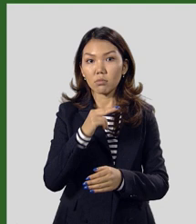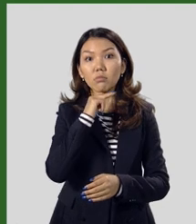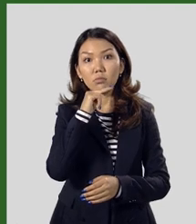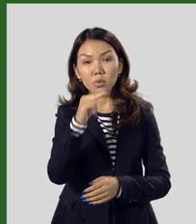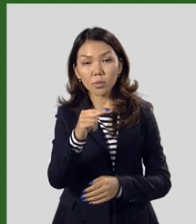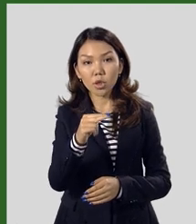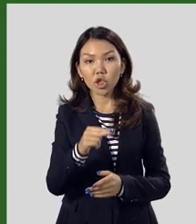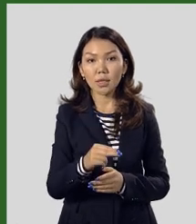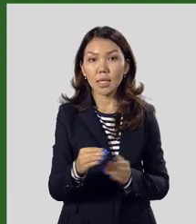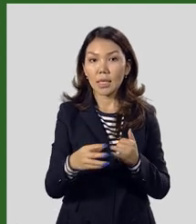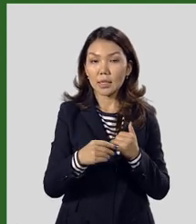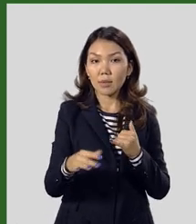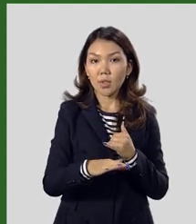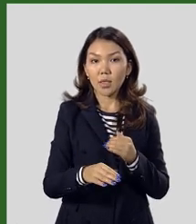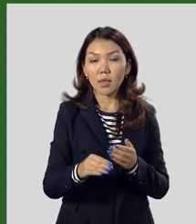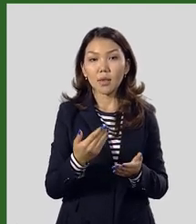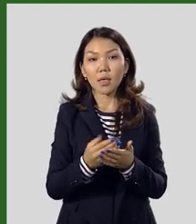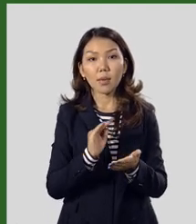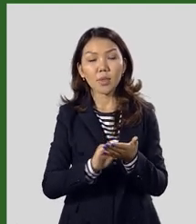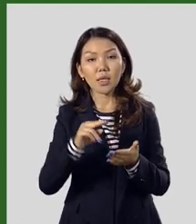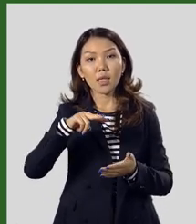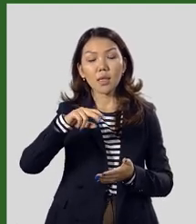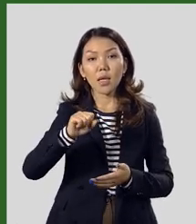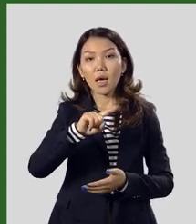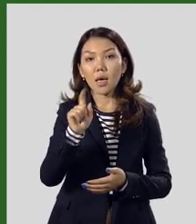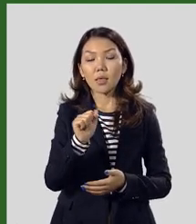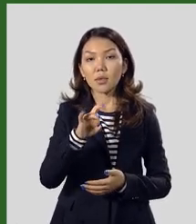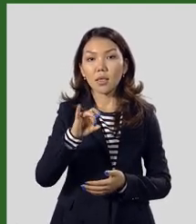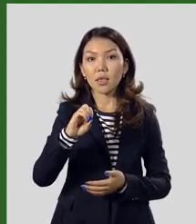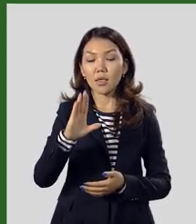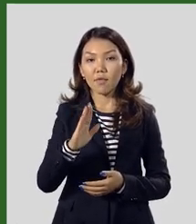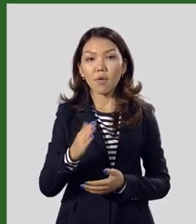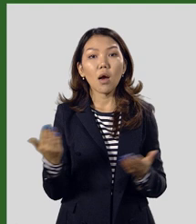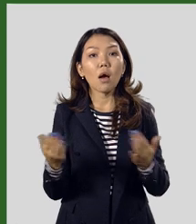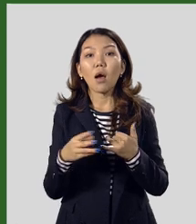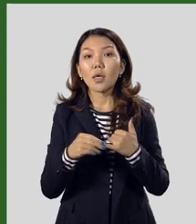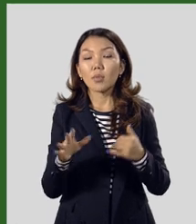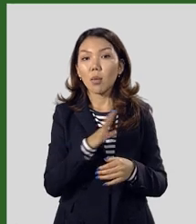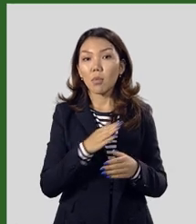этом событии Лазарев. Какая Земля была открыта в этот день?